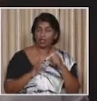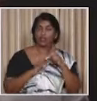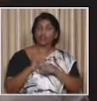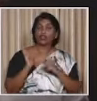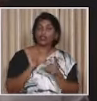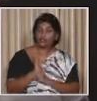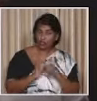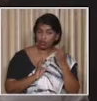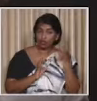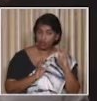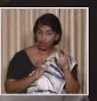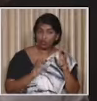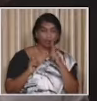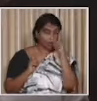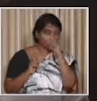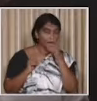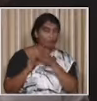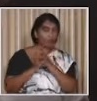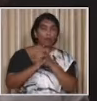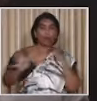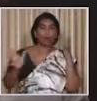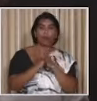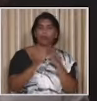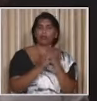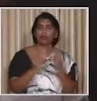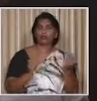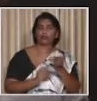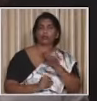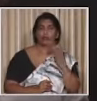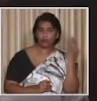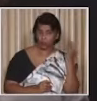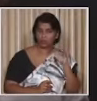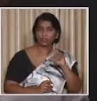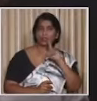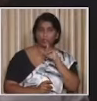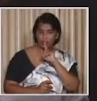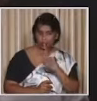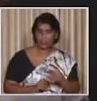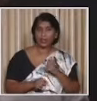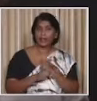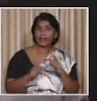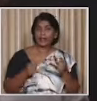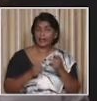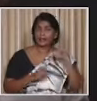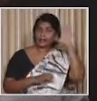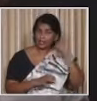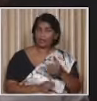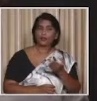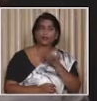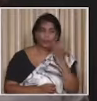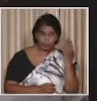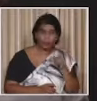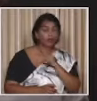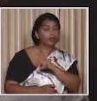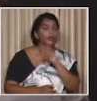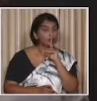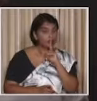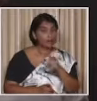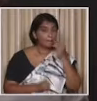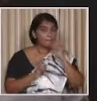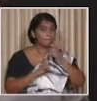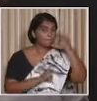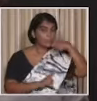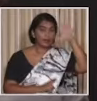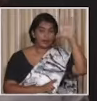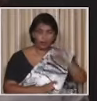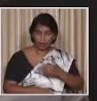12 ඔය කියන පෝලිං ටික නැති කරගන්න තිබුණා. ඔය කියපු ගෑස් ටික ගේන්න තිබුණා. ඔය කියපු පෙට්‍රල් ටික